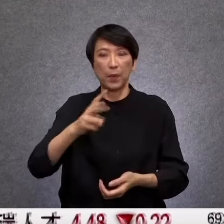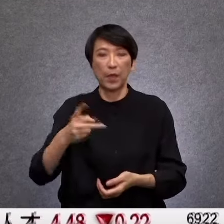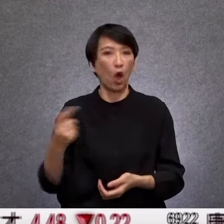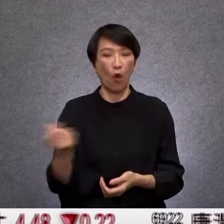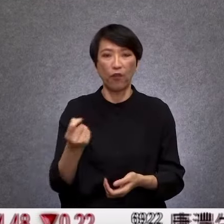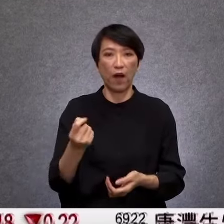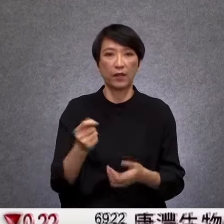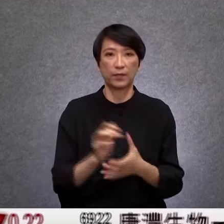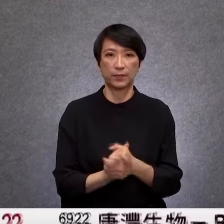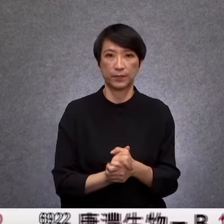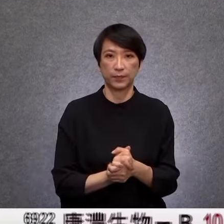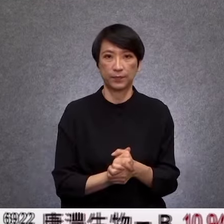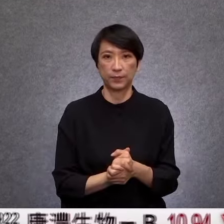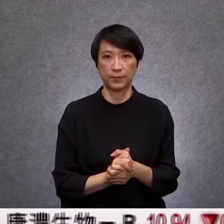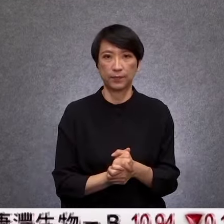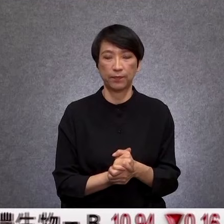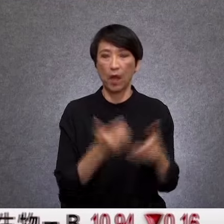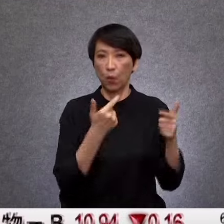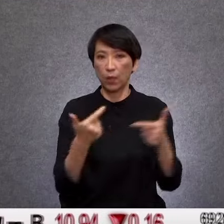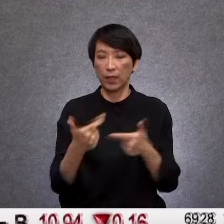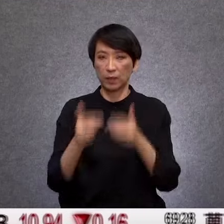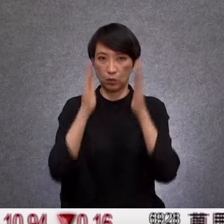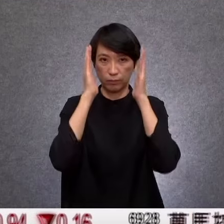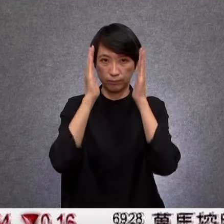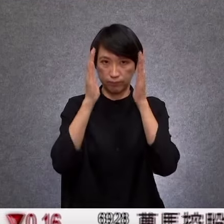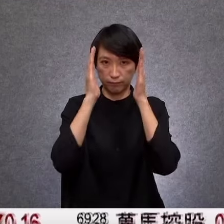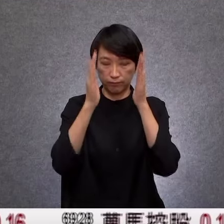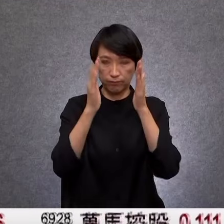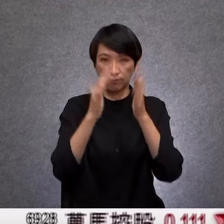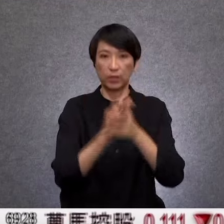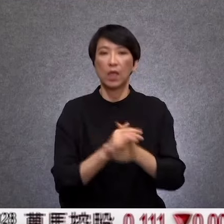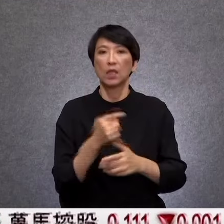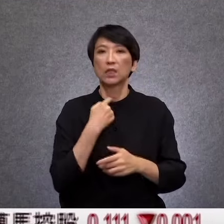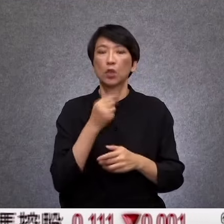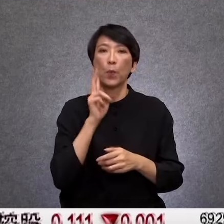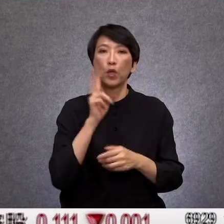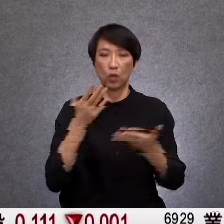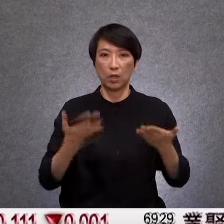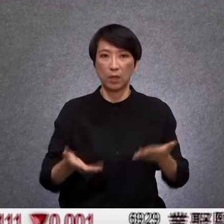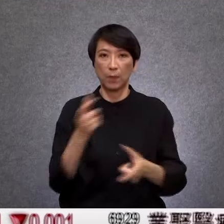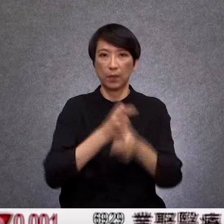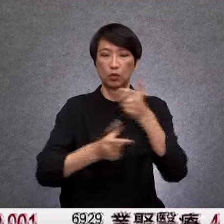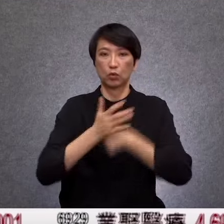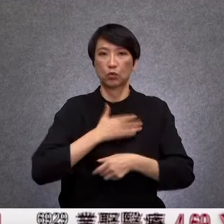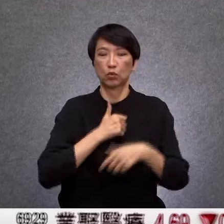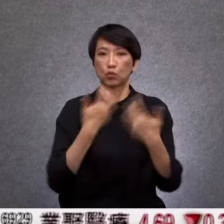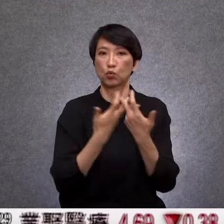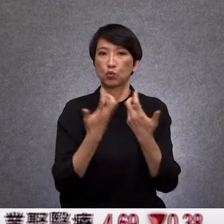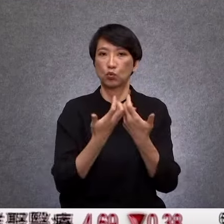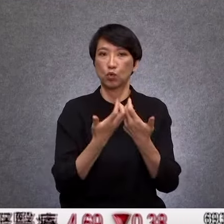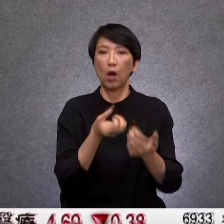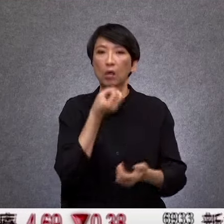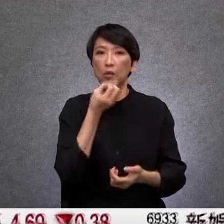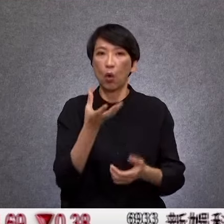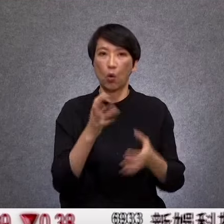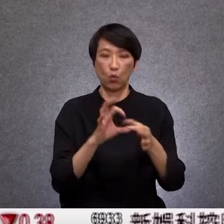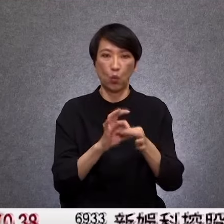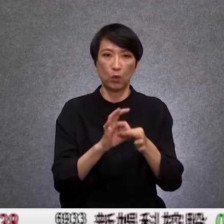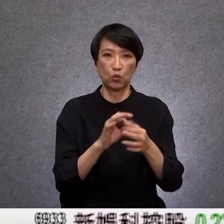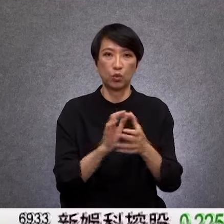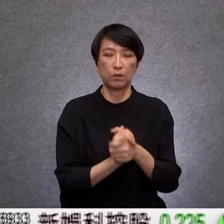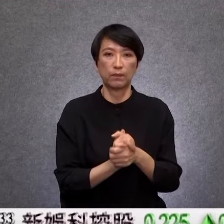市場個變化咧，其實好快嘅。我哋會一路密切留意住啦嚇，譬如今日預算